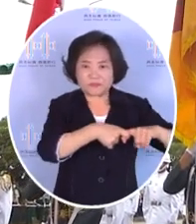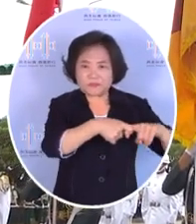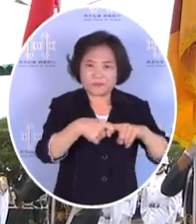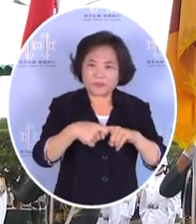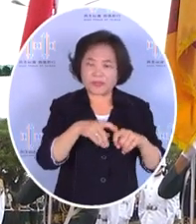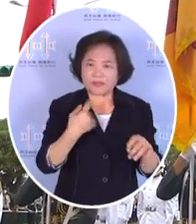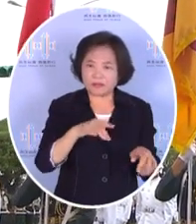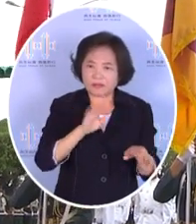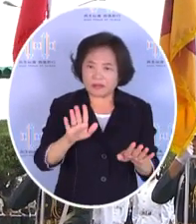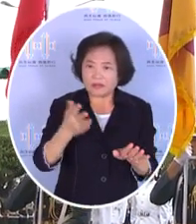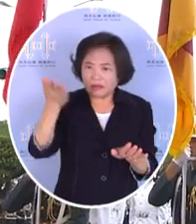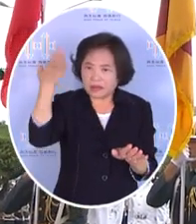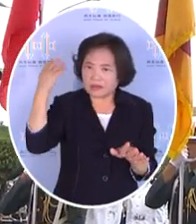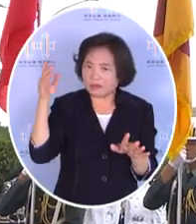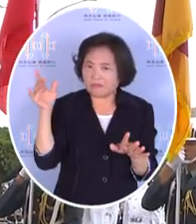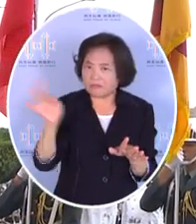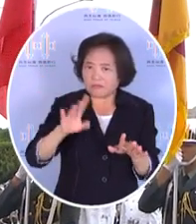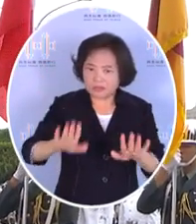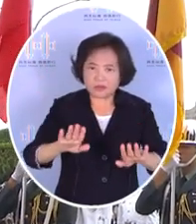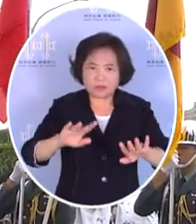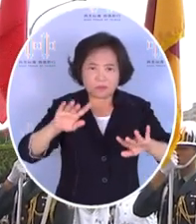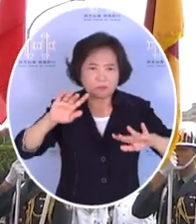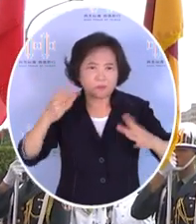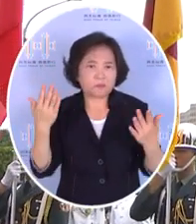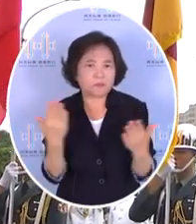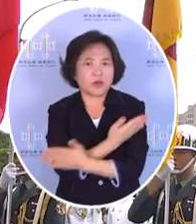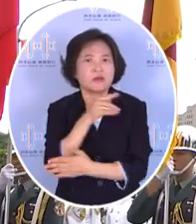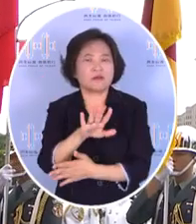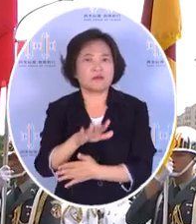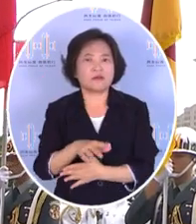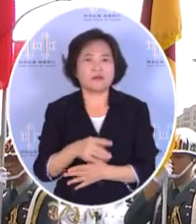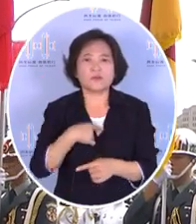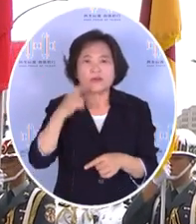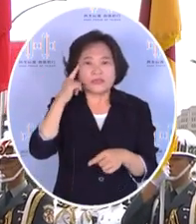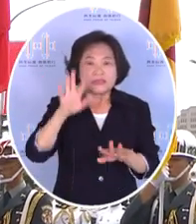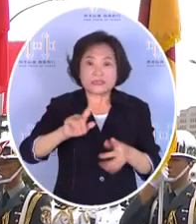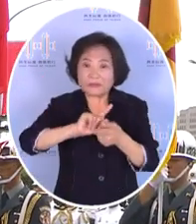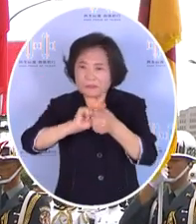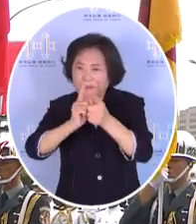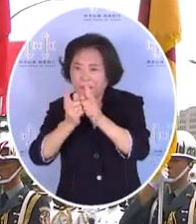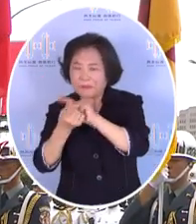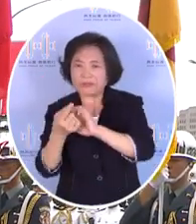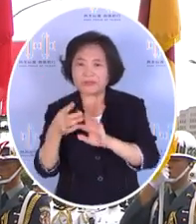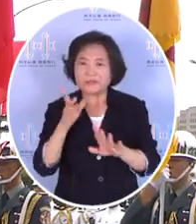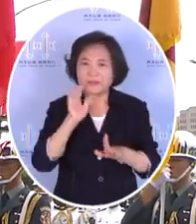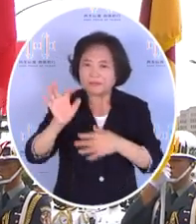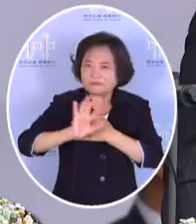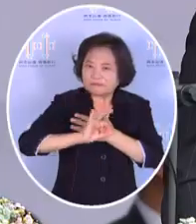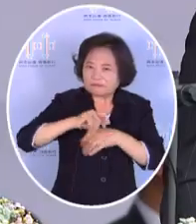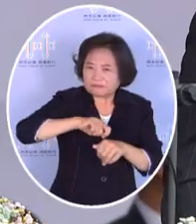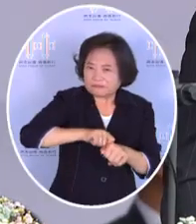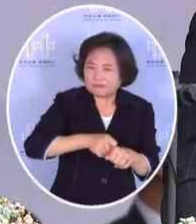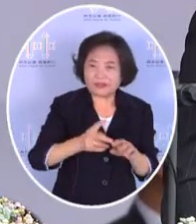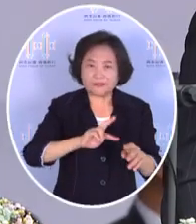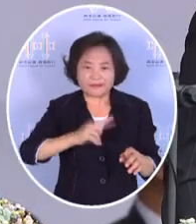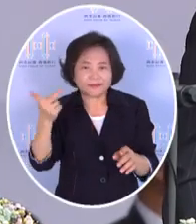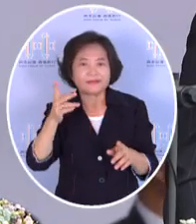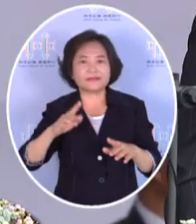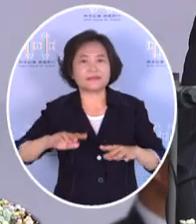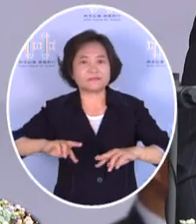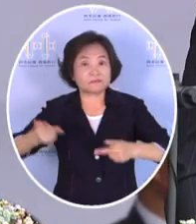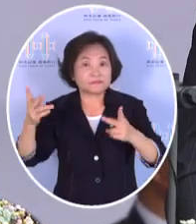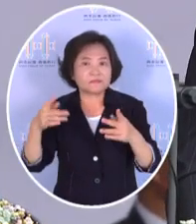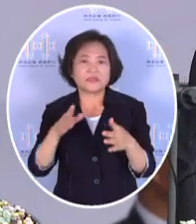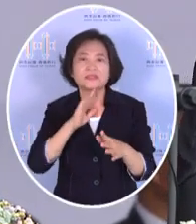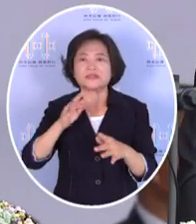化。我们要把变局的试炼转变成历史的机遇，